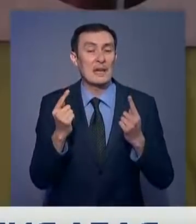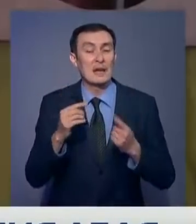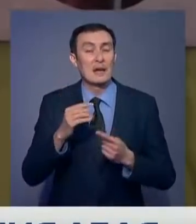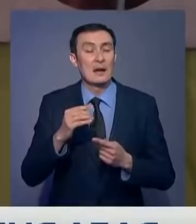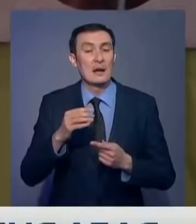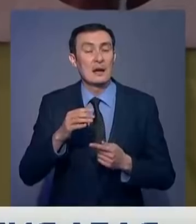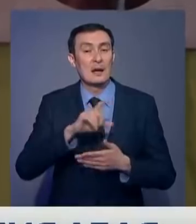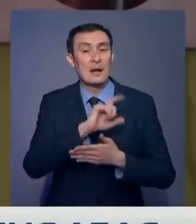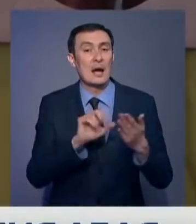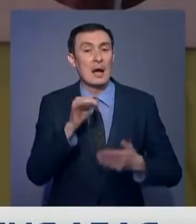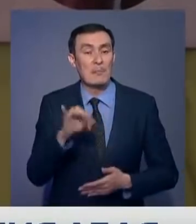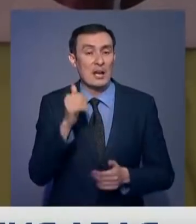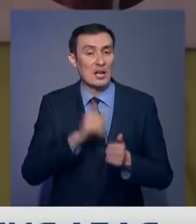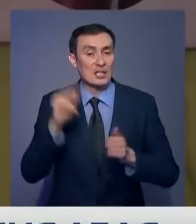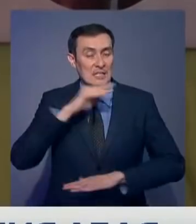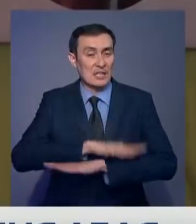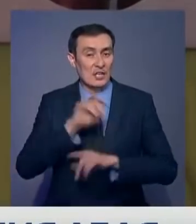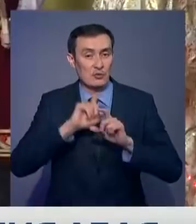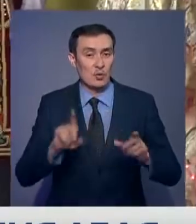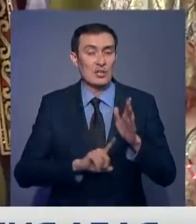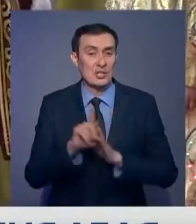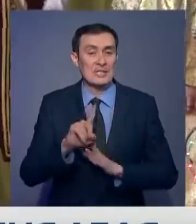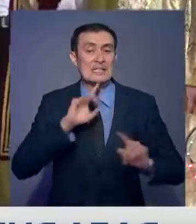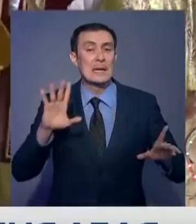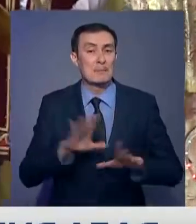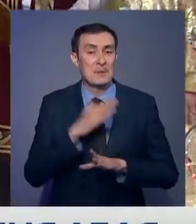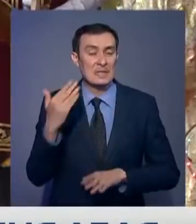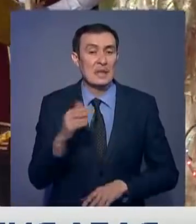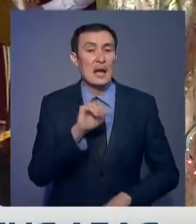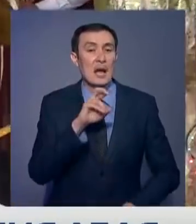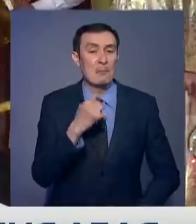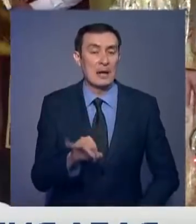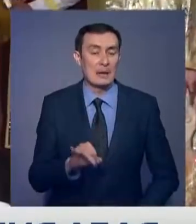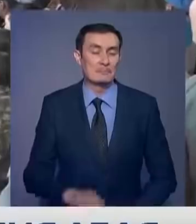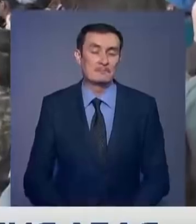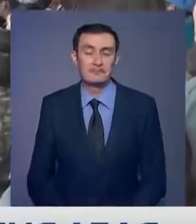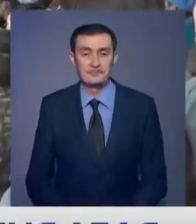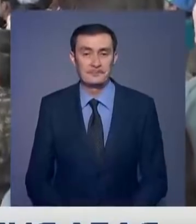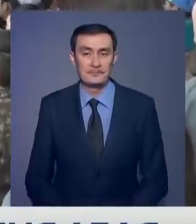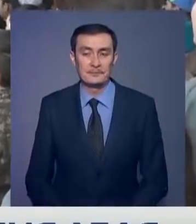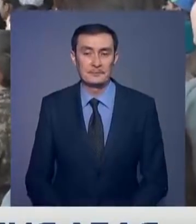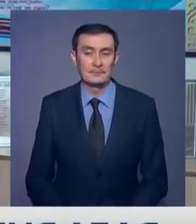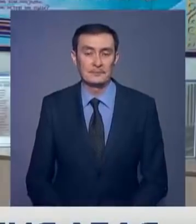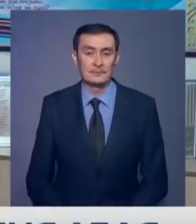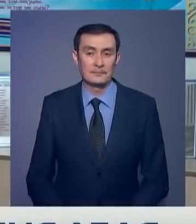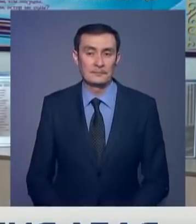просветителя каждое занятие в школе теперь начинается с песен Абая Кунанбаева.